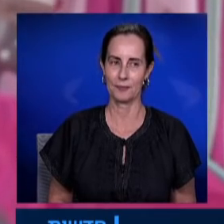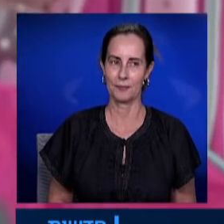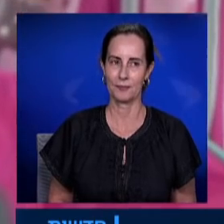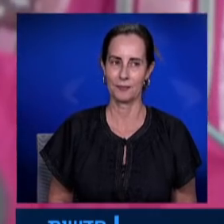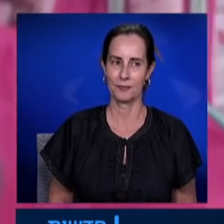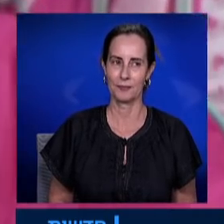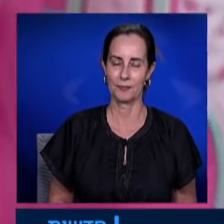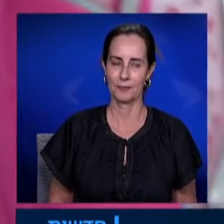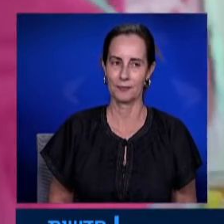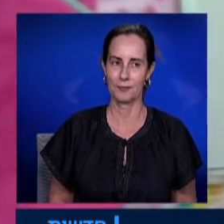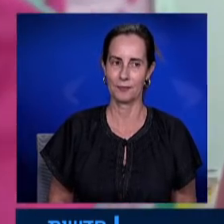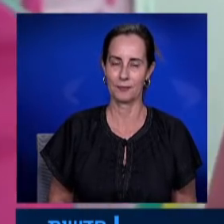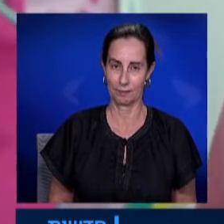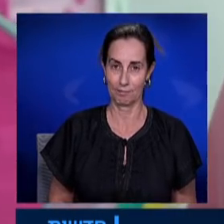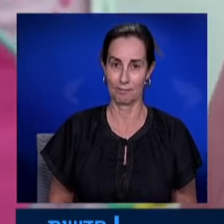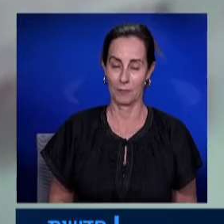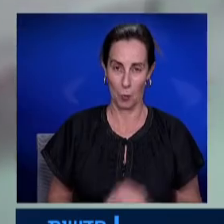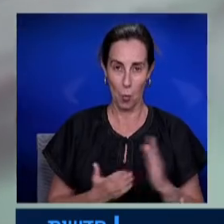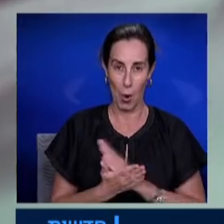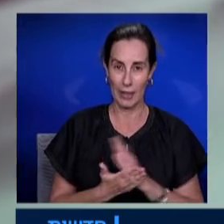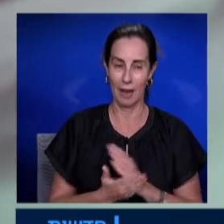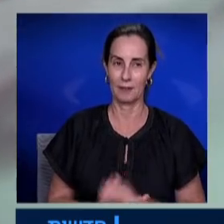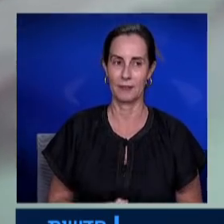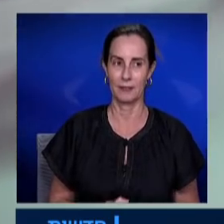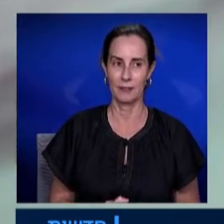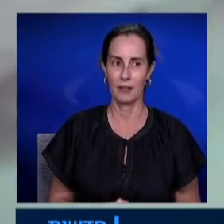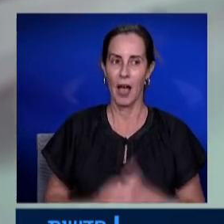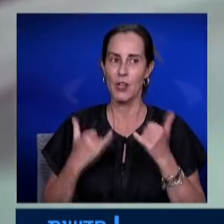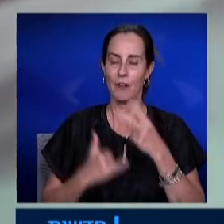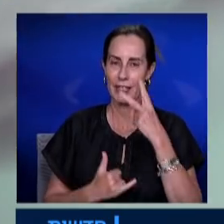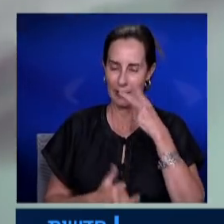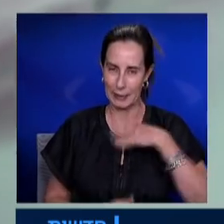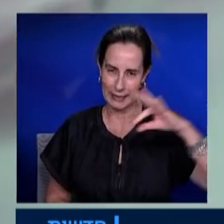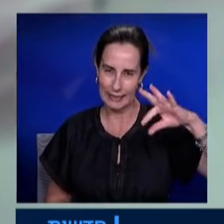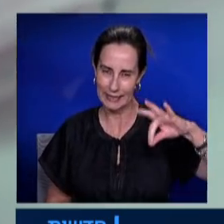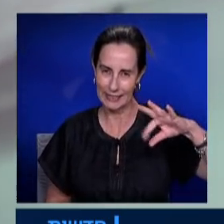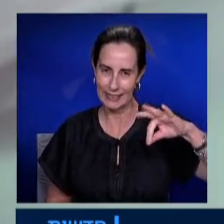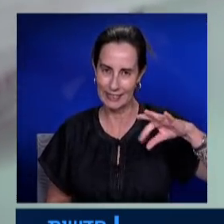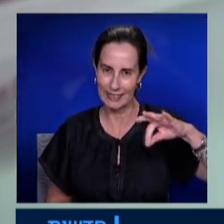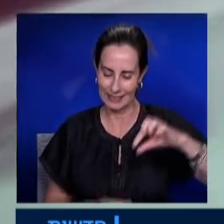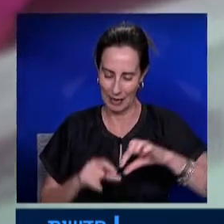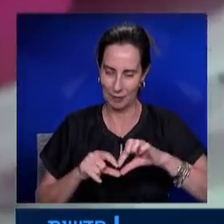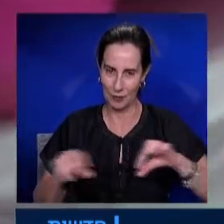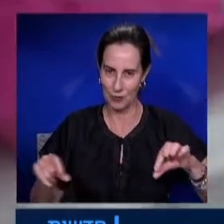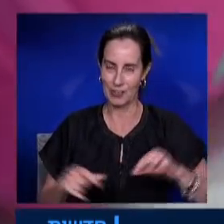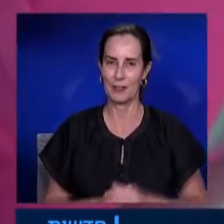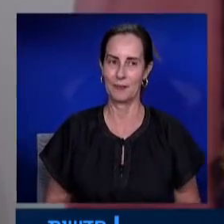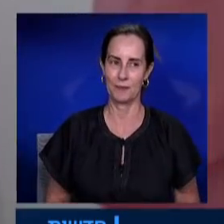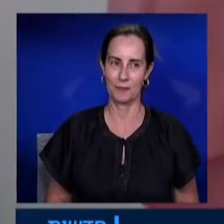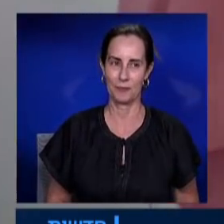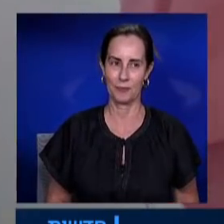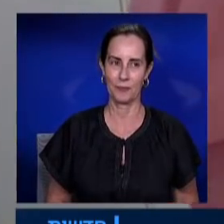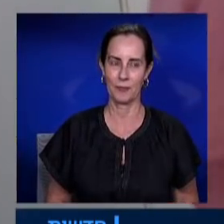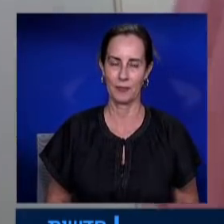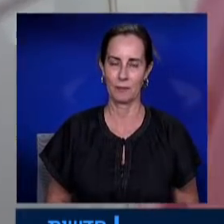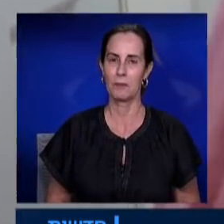נכון? מוכנה? כן. ועכשיו, תראי, אנחנו מטפטפות את הנוזל.